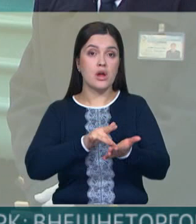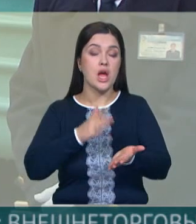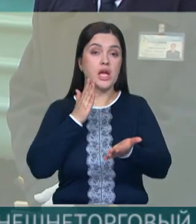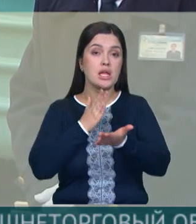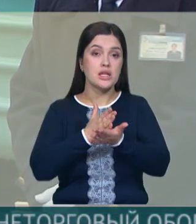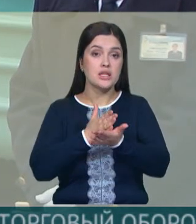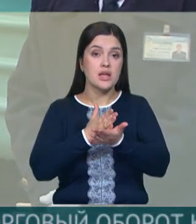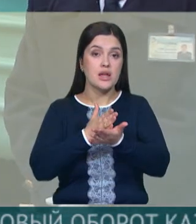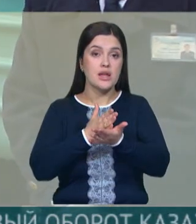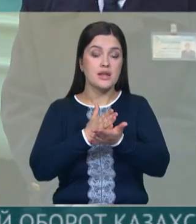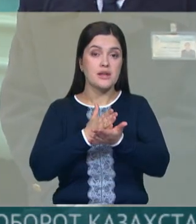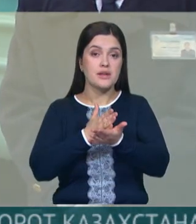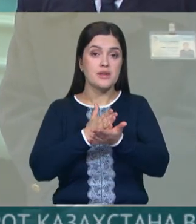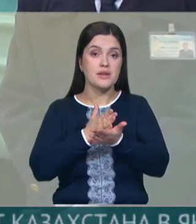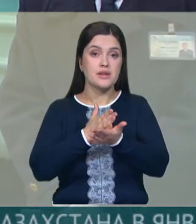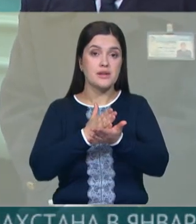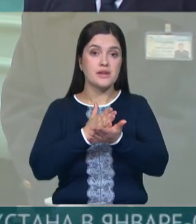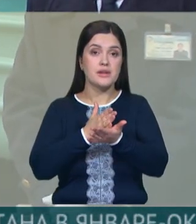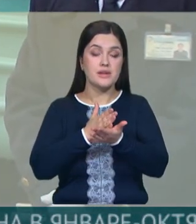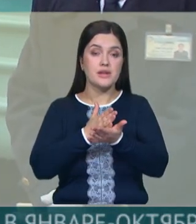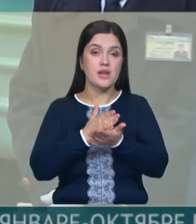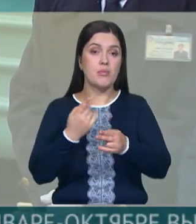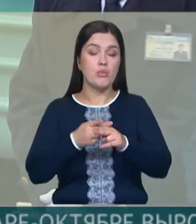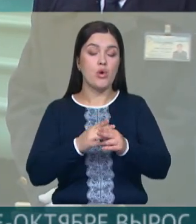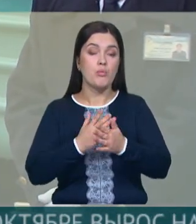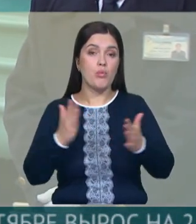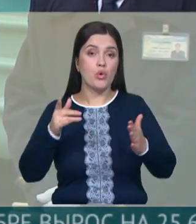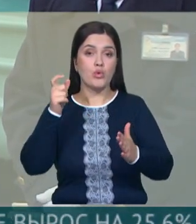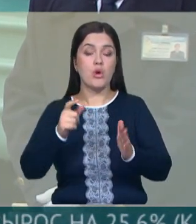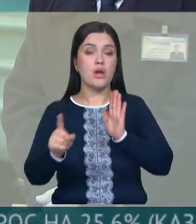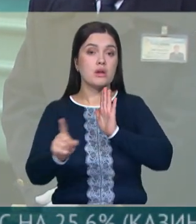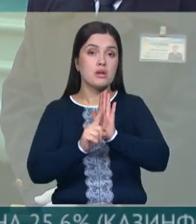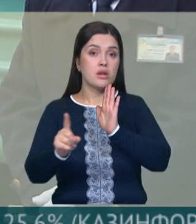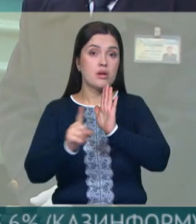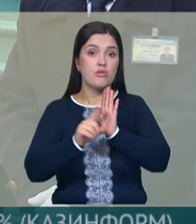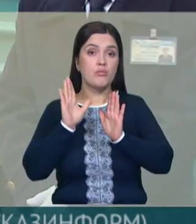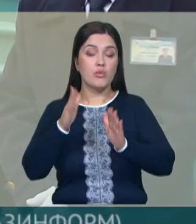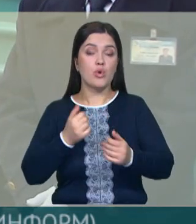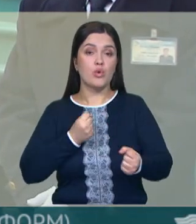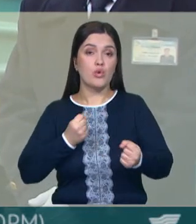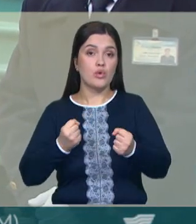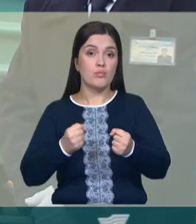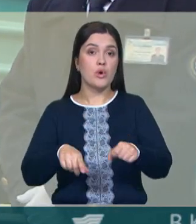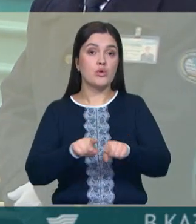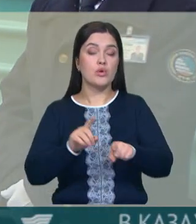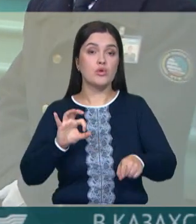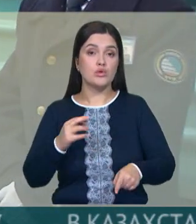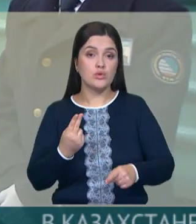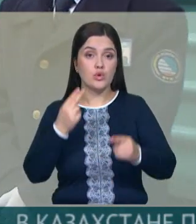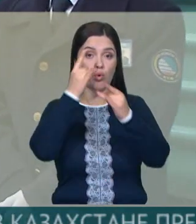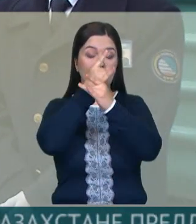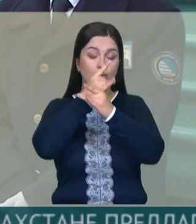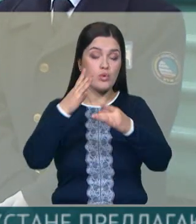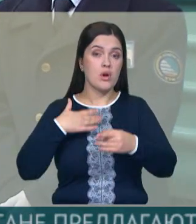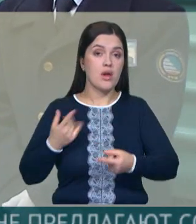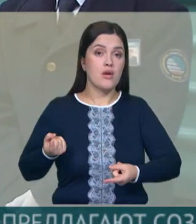двух республик. Мы ожидаем большой поток. Также укрепим, наверное, социальные, культурные сообщения между